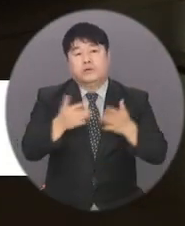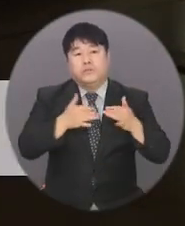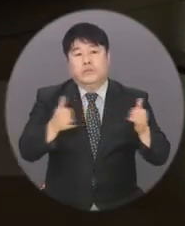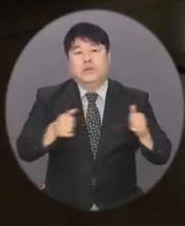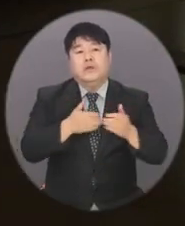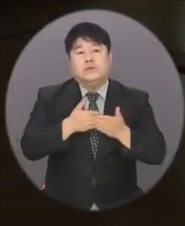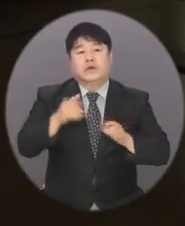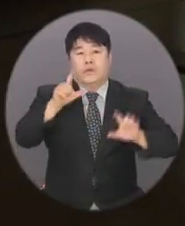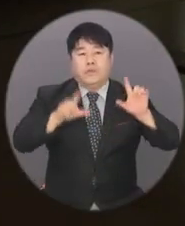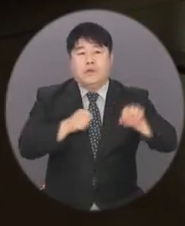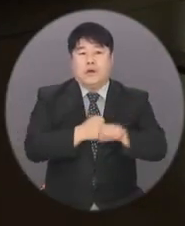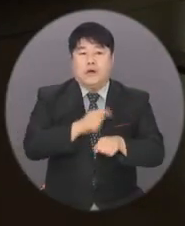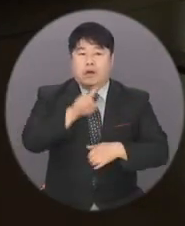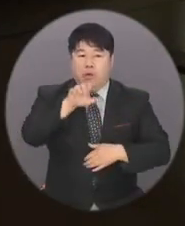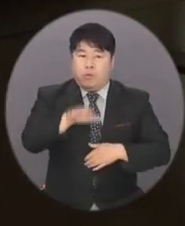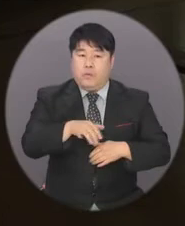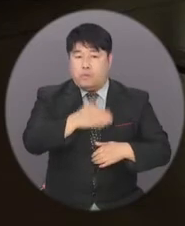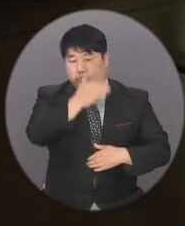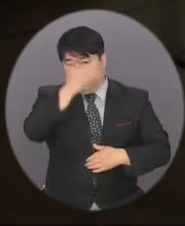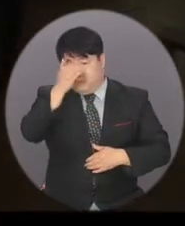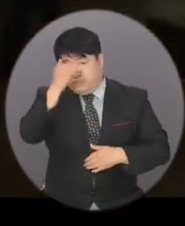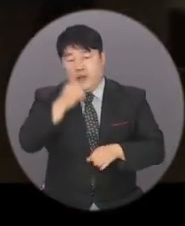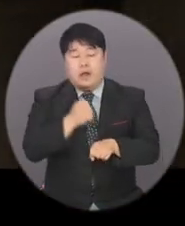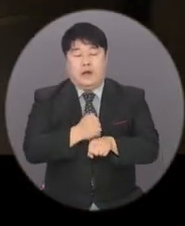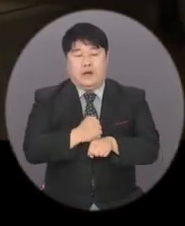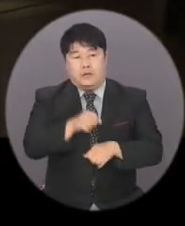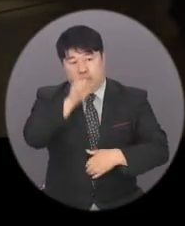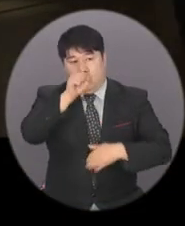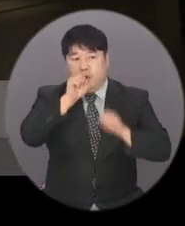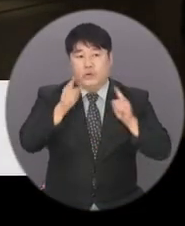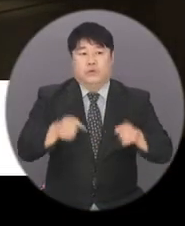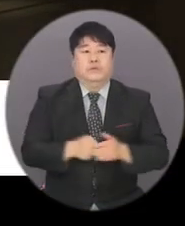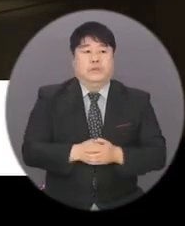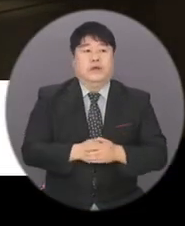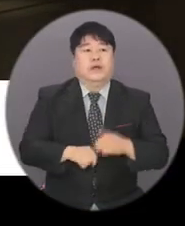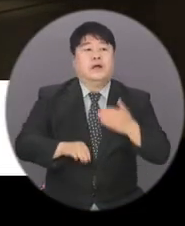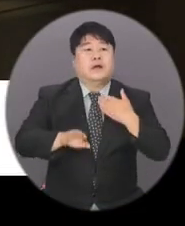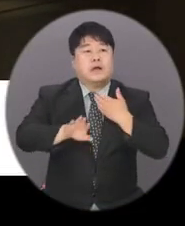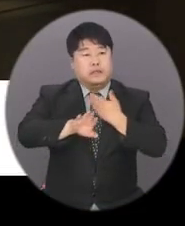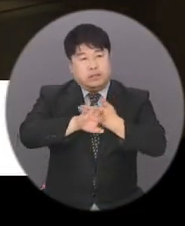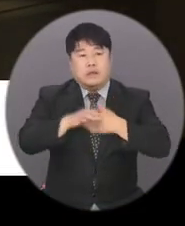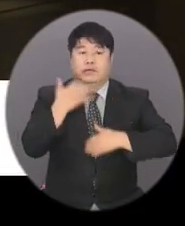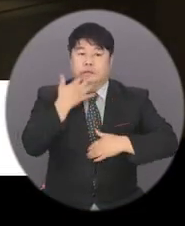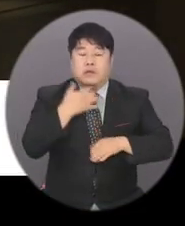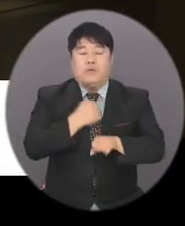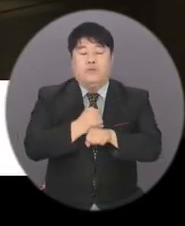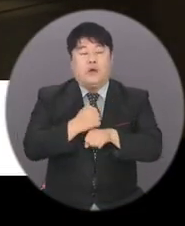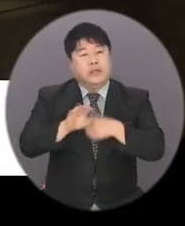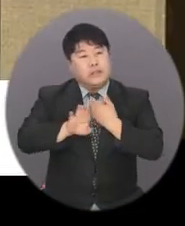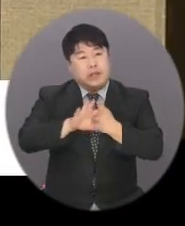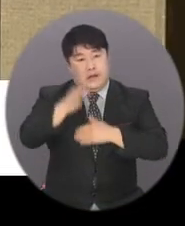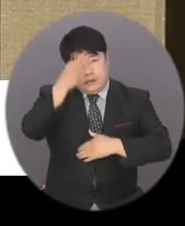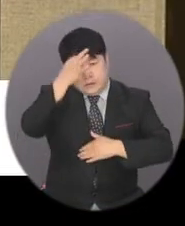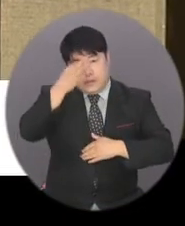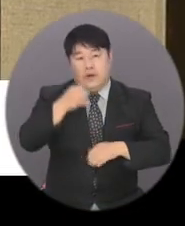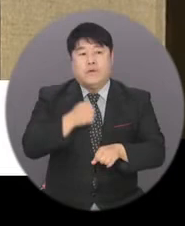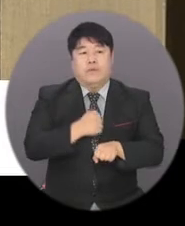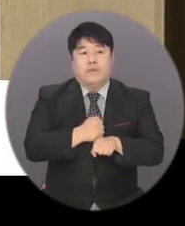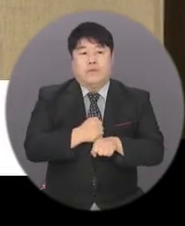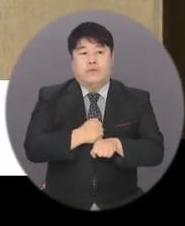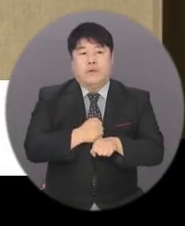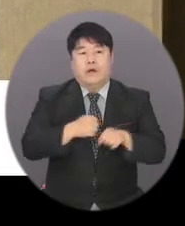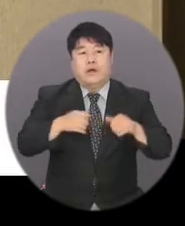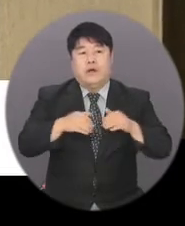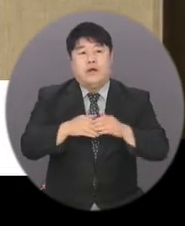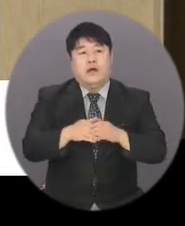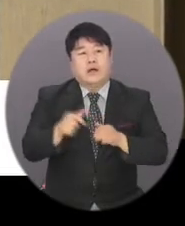화풍을 한자리에서 들여다보는 좋은 기회이기도 합니다. 다른 색감과 다른 기법의 항아리 그림을